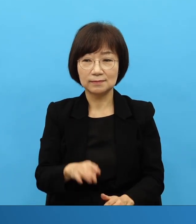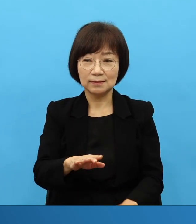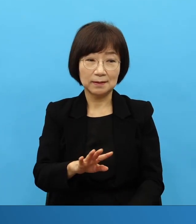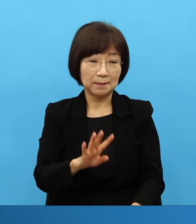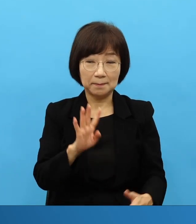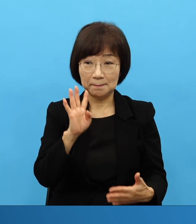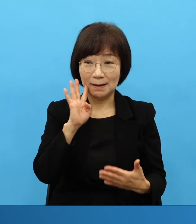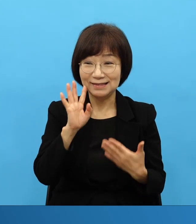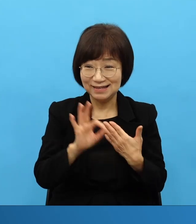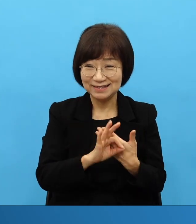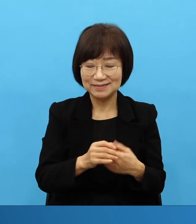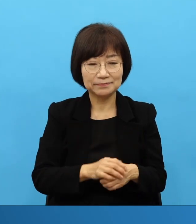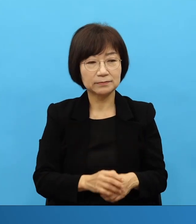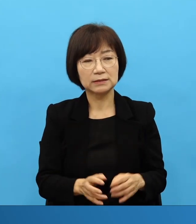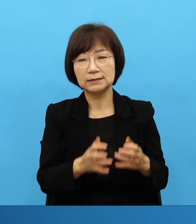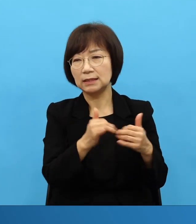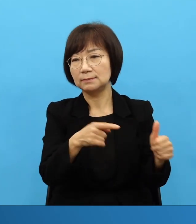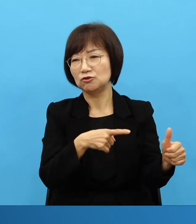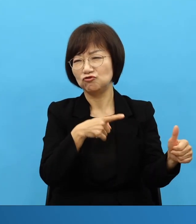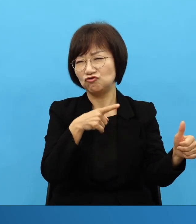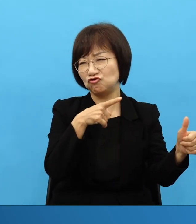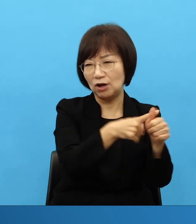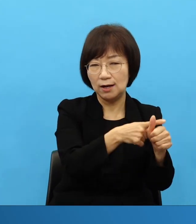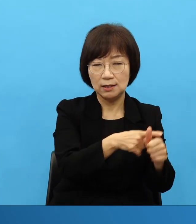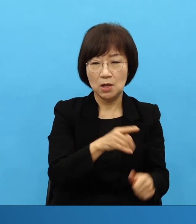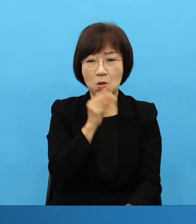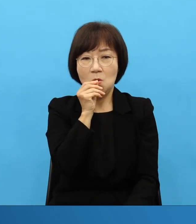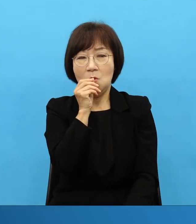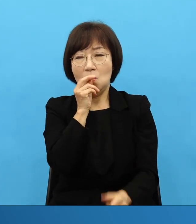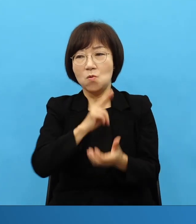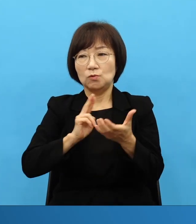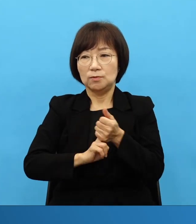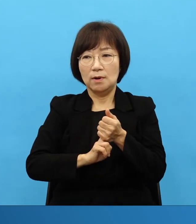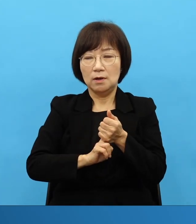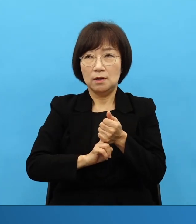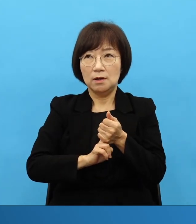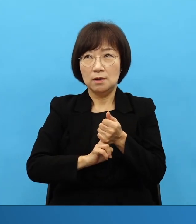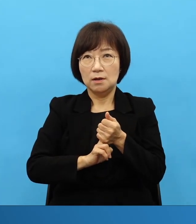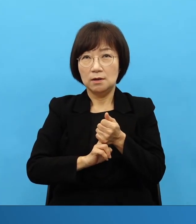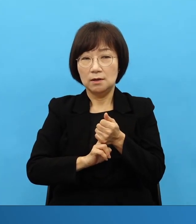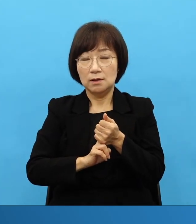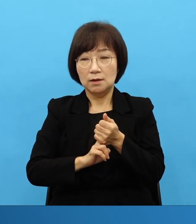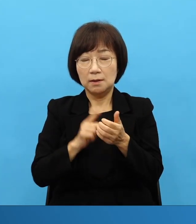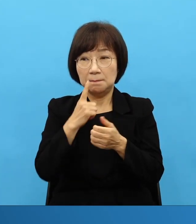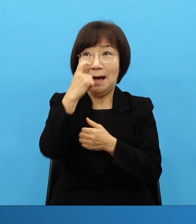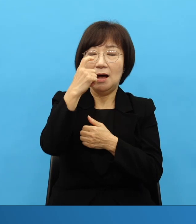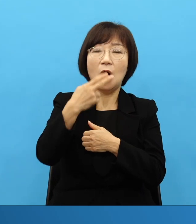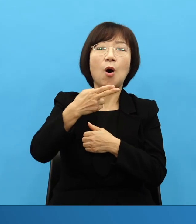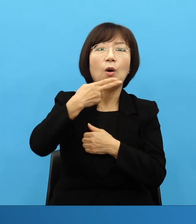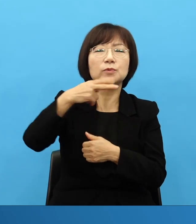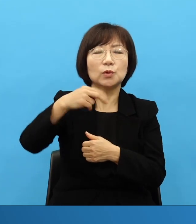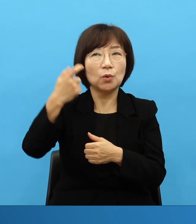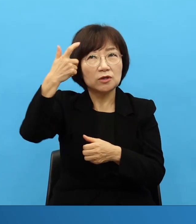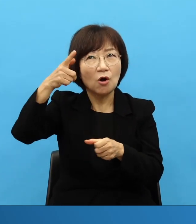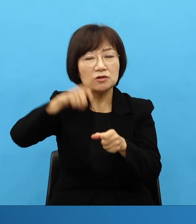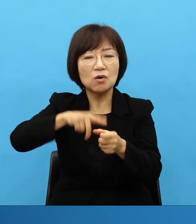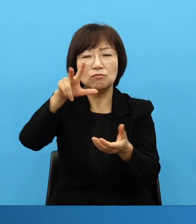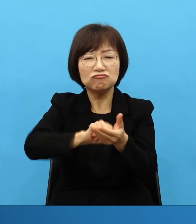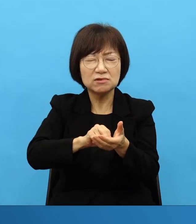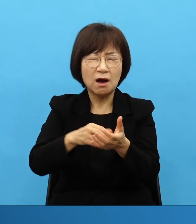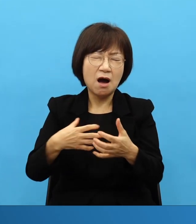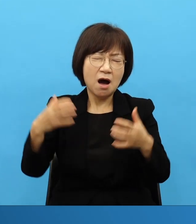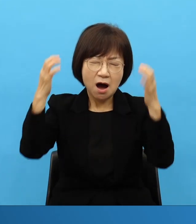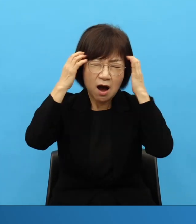안 잡혀도요. 영적 문제는 오게 돼 있습니다. If you, let's say that you 그렇죠. had killed somebody and you're hiding, then one day, even if you were not caught, you